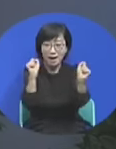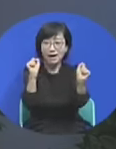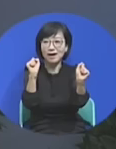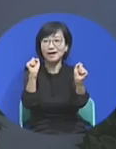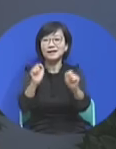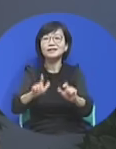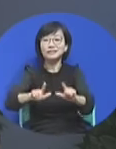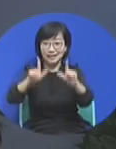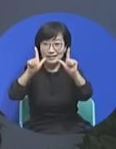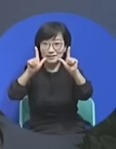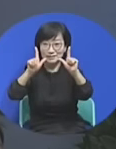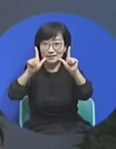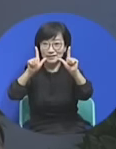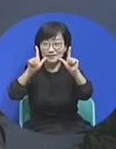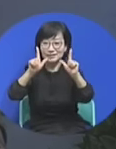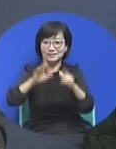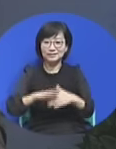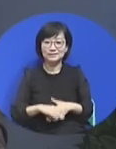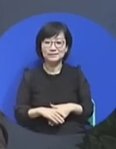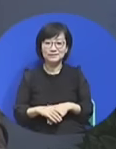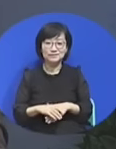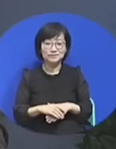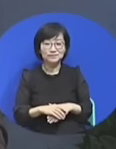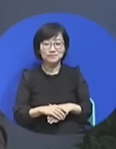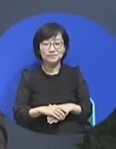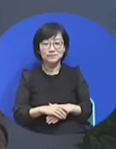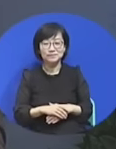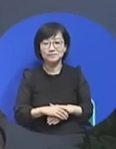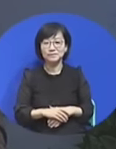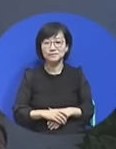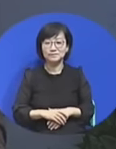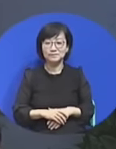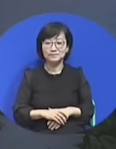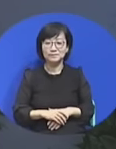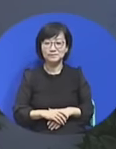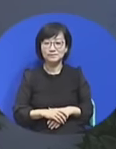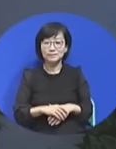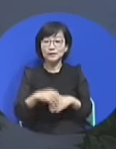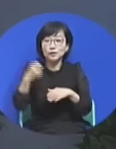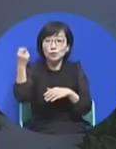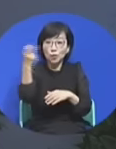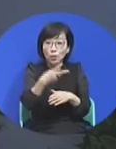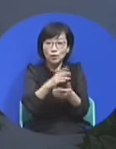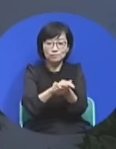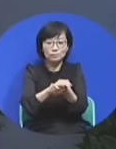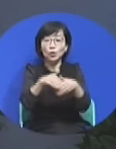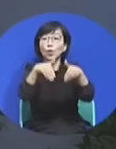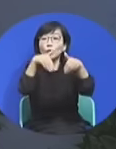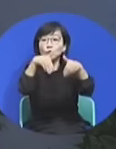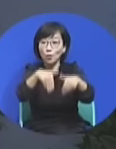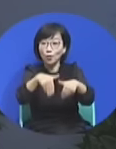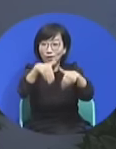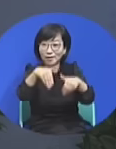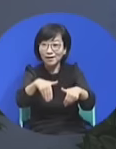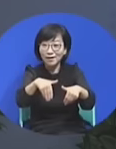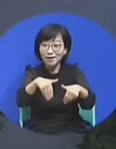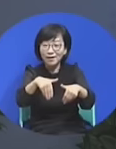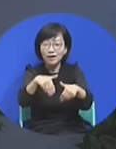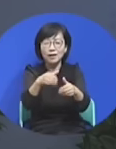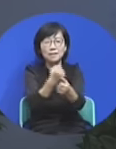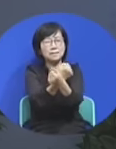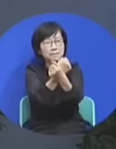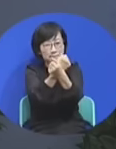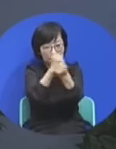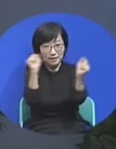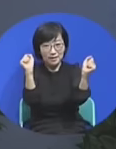the works of being completely set free from the works of Satan will arise. 뭡니까? 노예에서 해방되어 버린 거예요. They were set free from